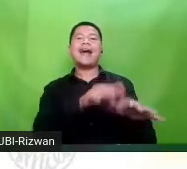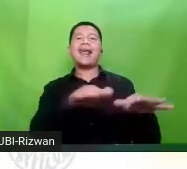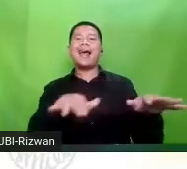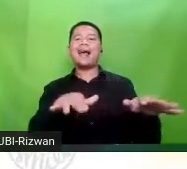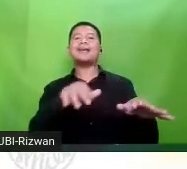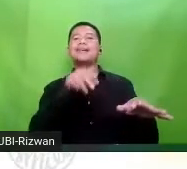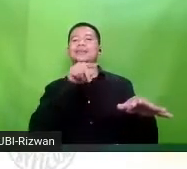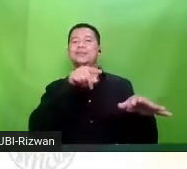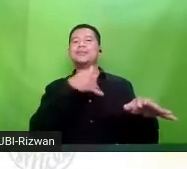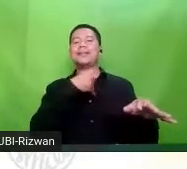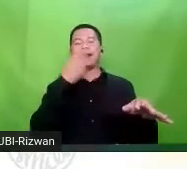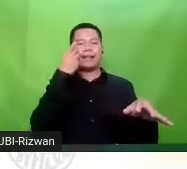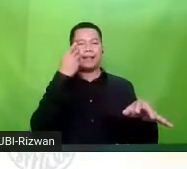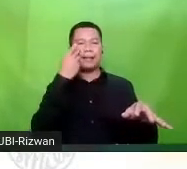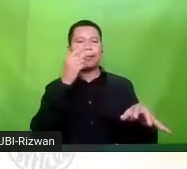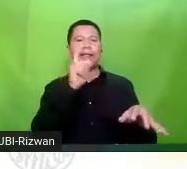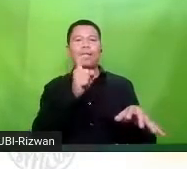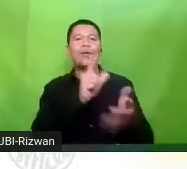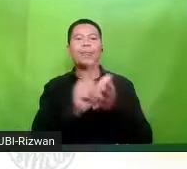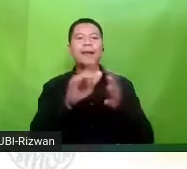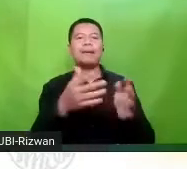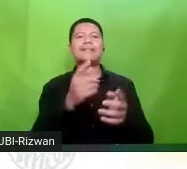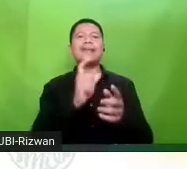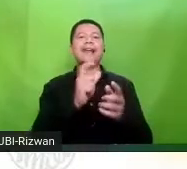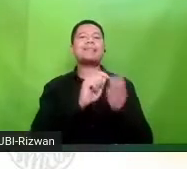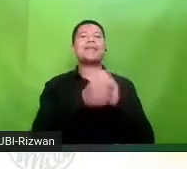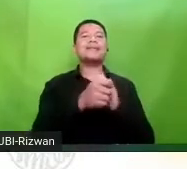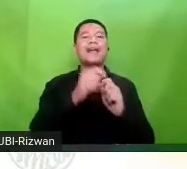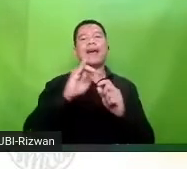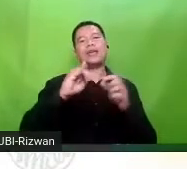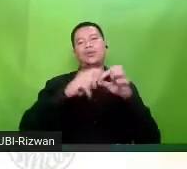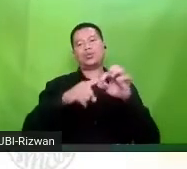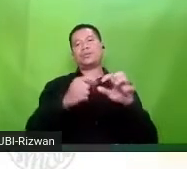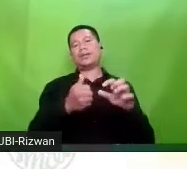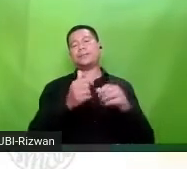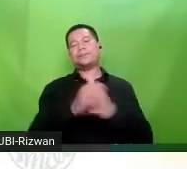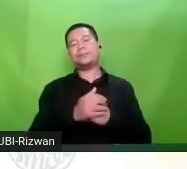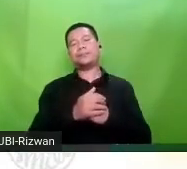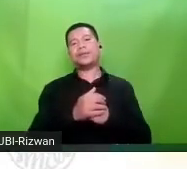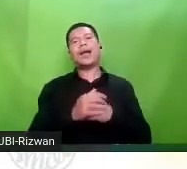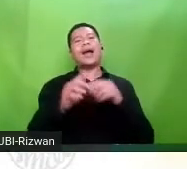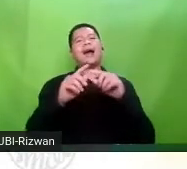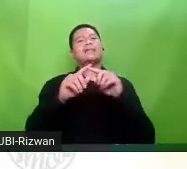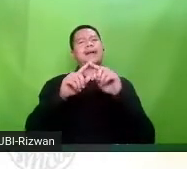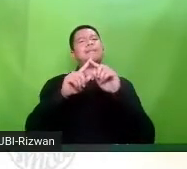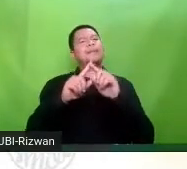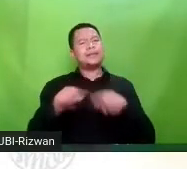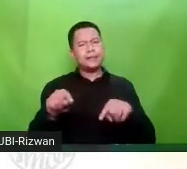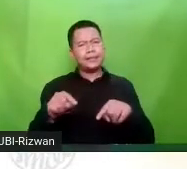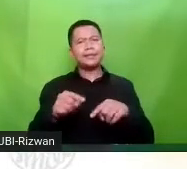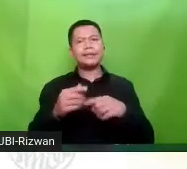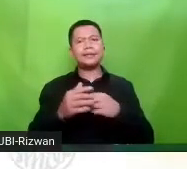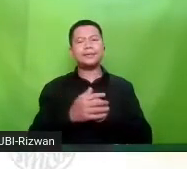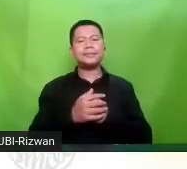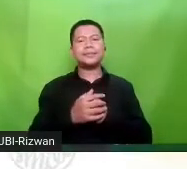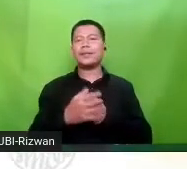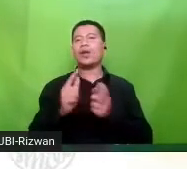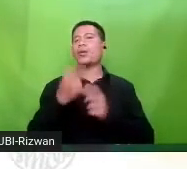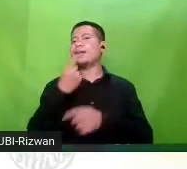melakukan tes IQ. Nah, sayangnya kalau kita berbicara tentang tes